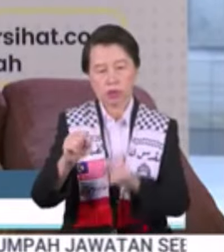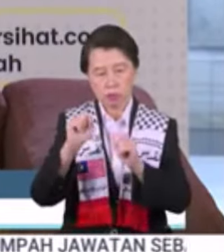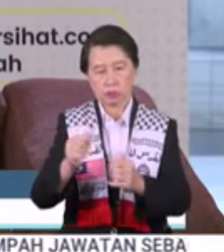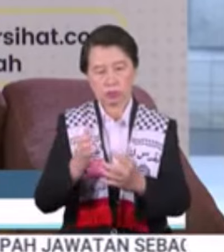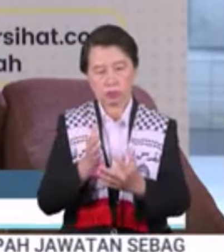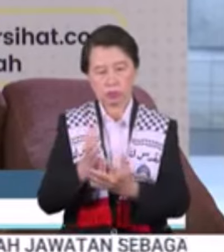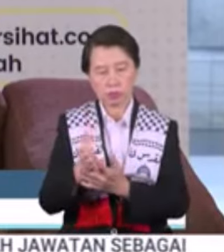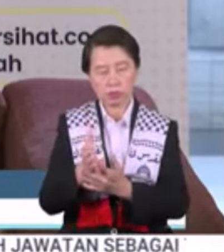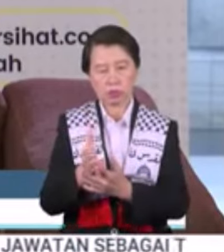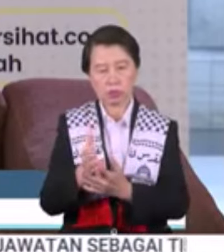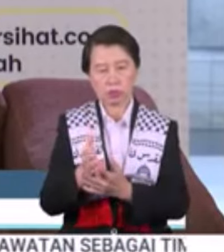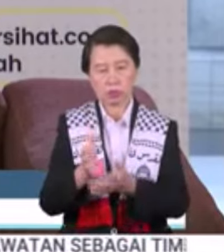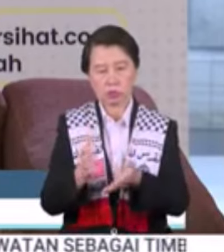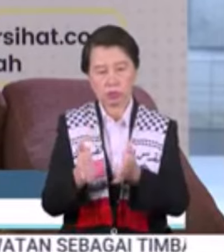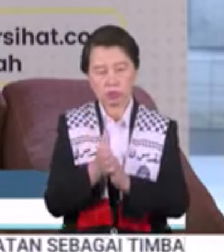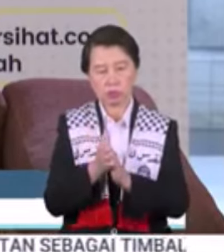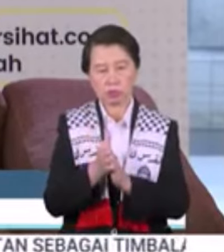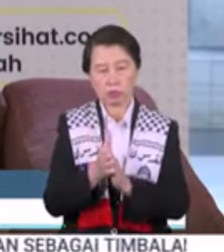melakukan